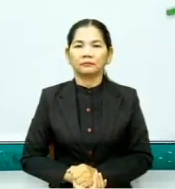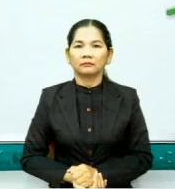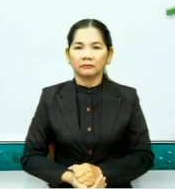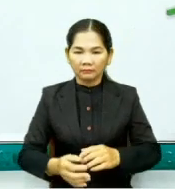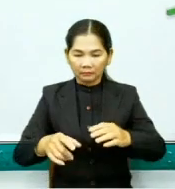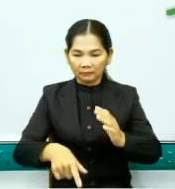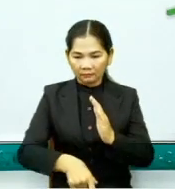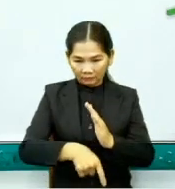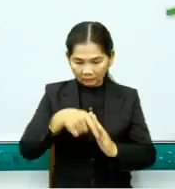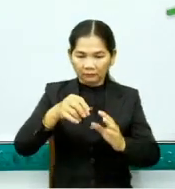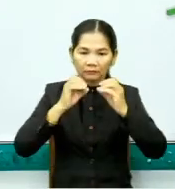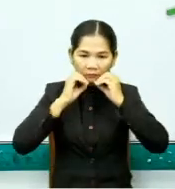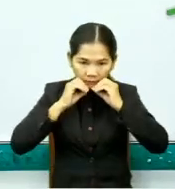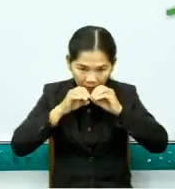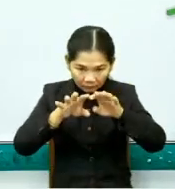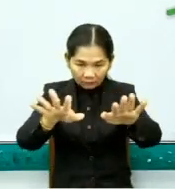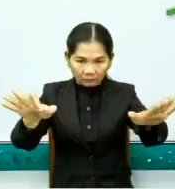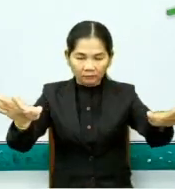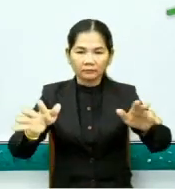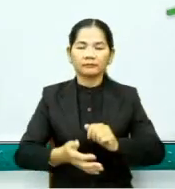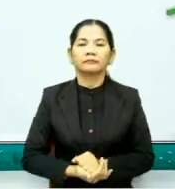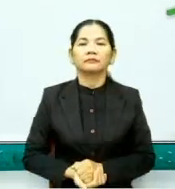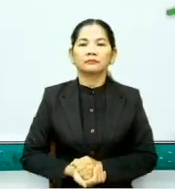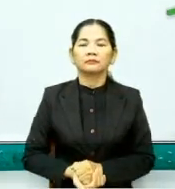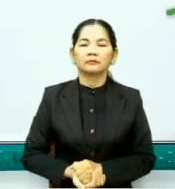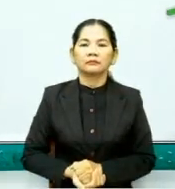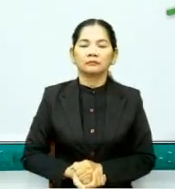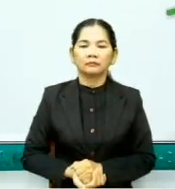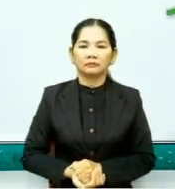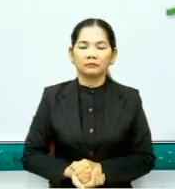cá sắp xài